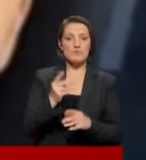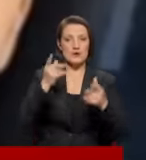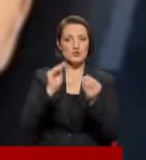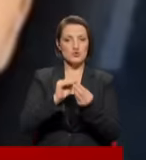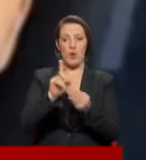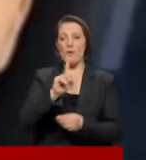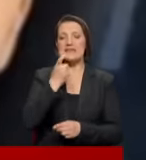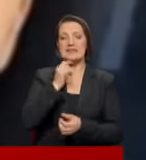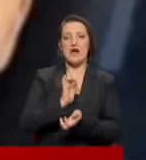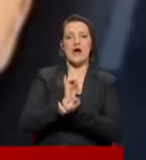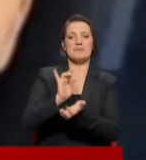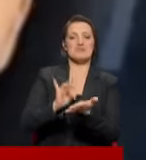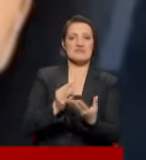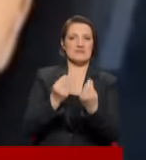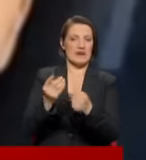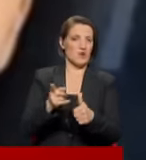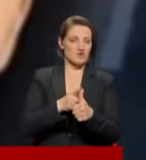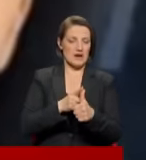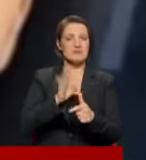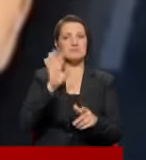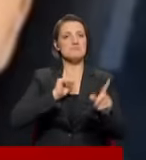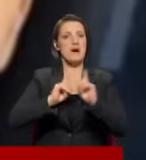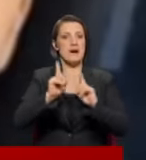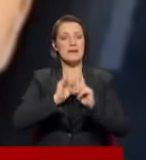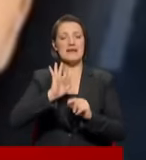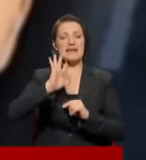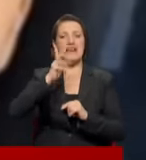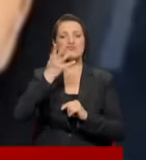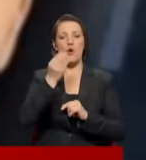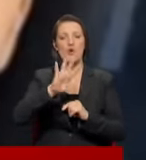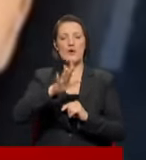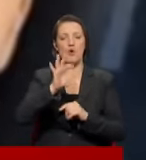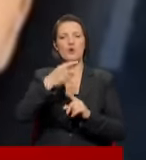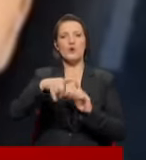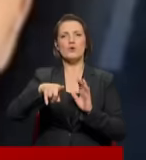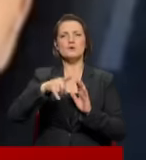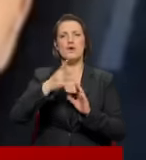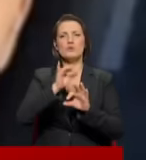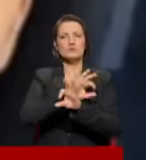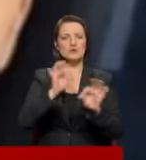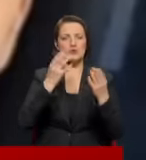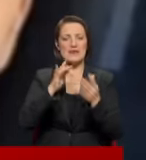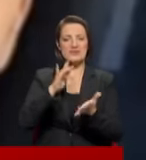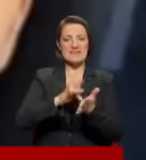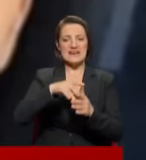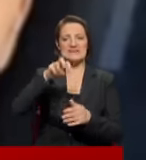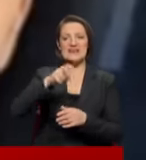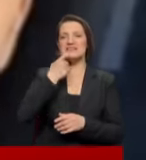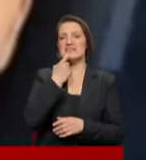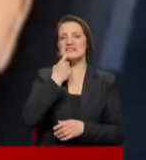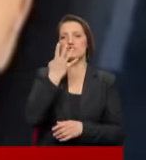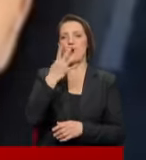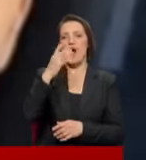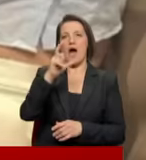suçundan 10 yıl hapis cezası verildi önce. Mahkeme geleceğinde olası olumsuz etki yaratır diye cezayı 8 yıl 4